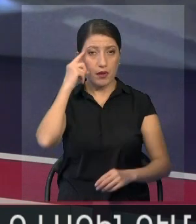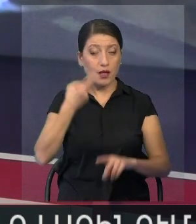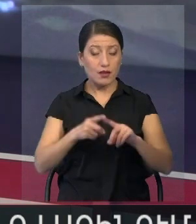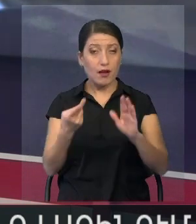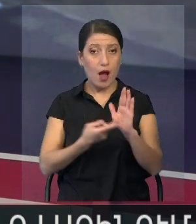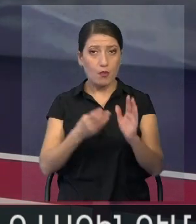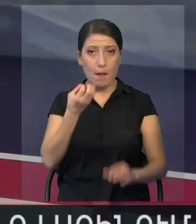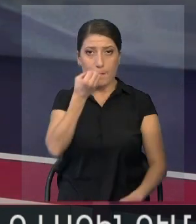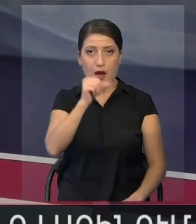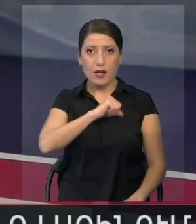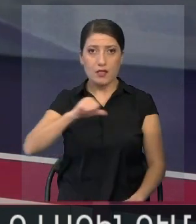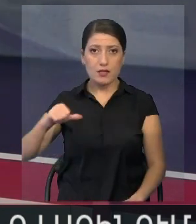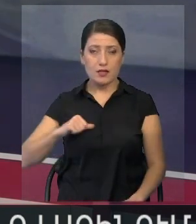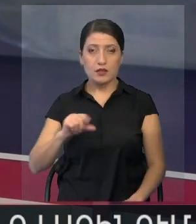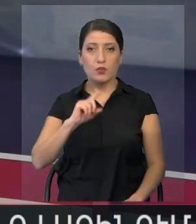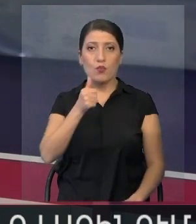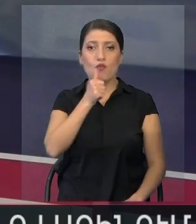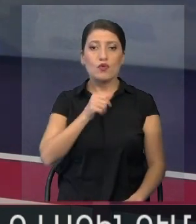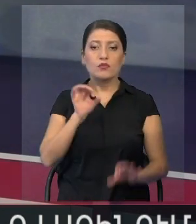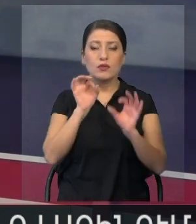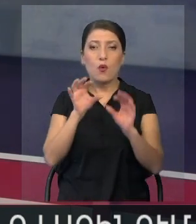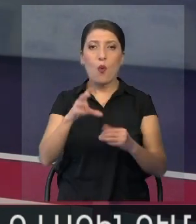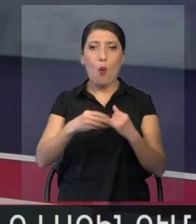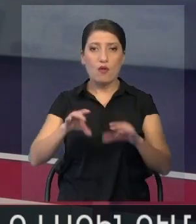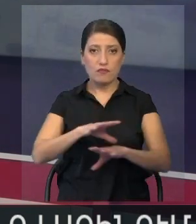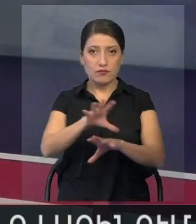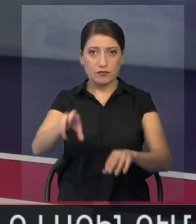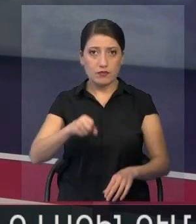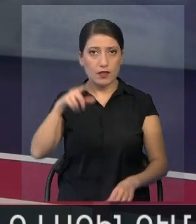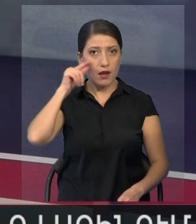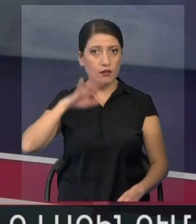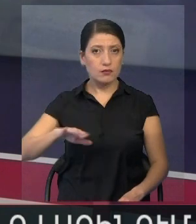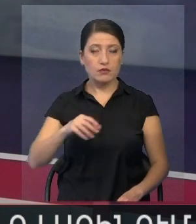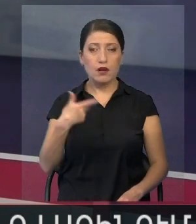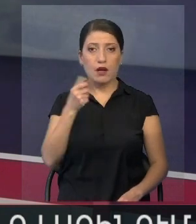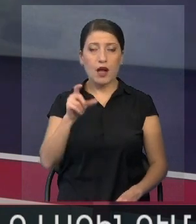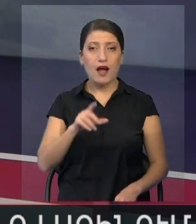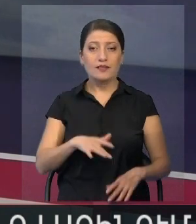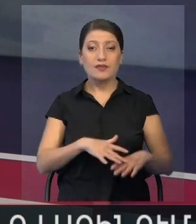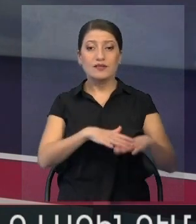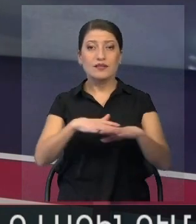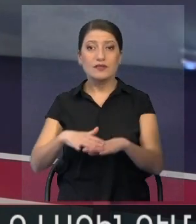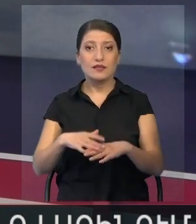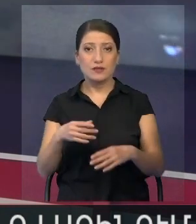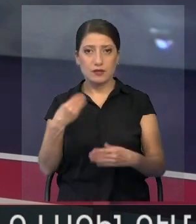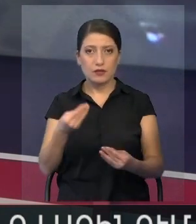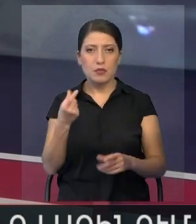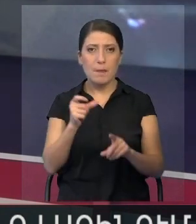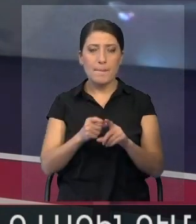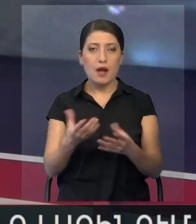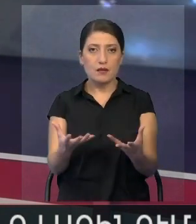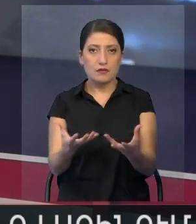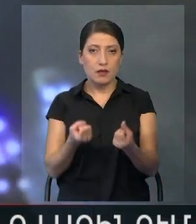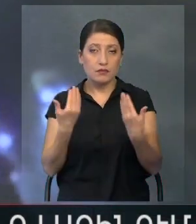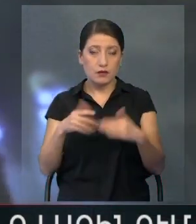է, որ Բաքուն միակողմանի զիջումներ է փորձում կորզել հայկական կողմից։ Չեն բացառում անգամ, որ գազամատակարարման վերականգնման դիմաց ինչ-որ բան ստացած